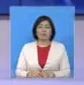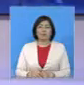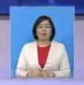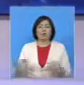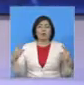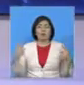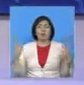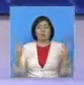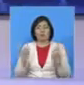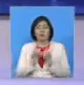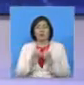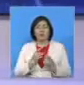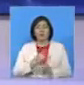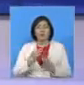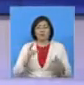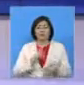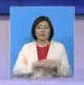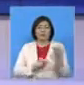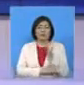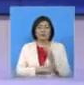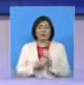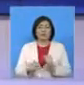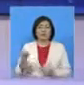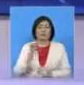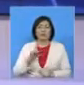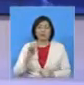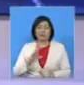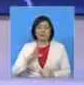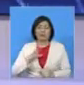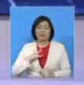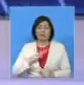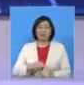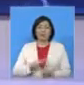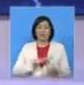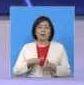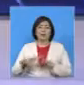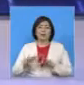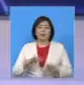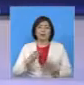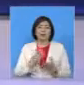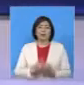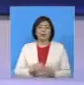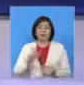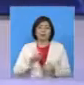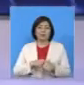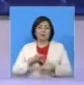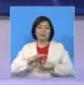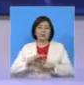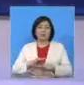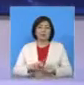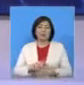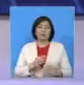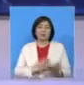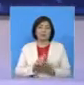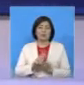В преддверии профессионального праздника сотрудников полиции в Хромтауском районе состоялось торжественное мероприятие. Стражи порядка, проходящие службу